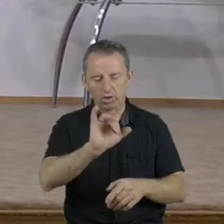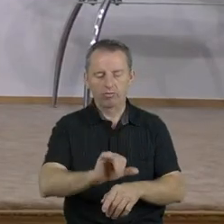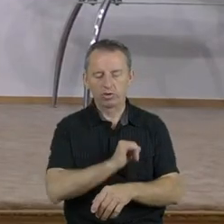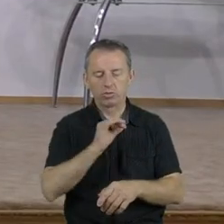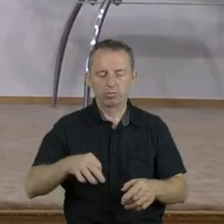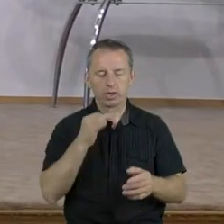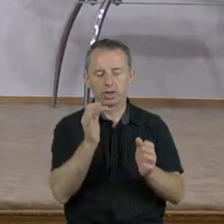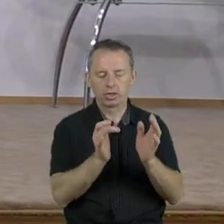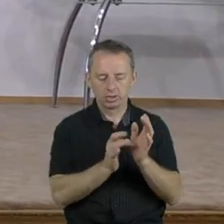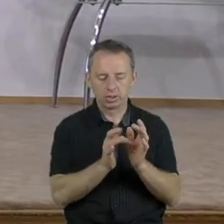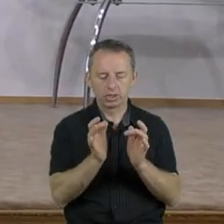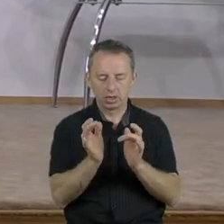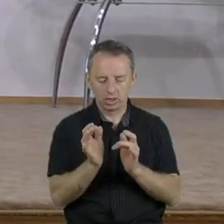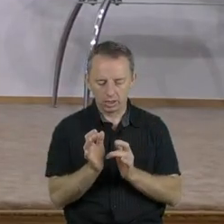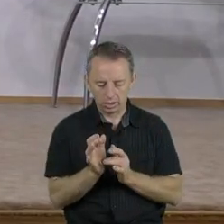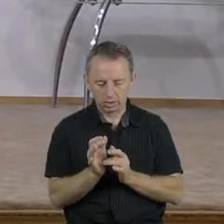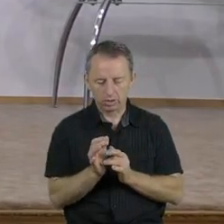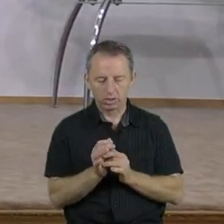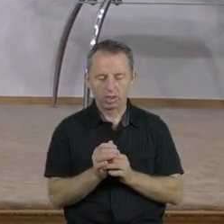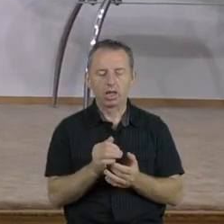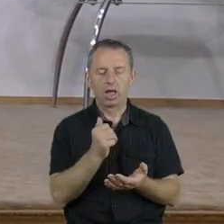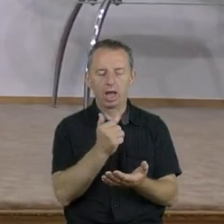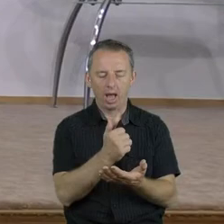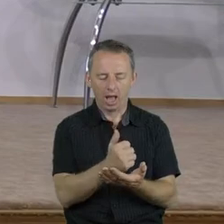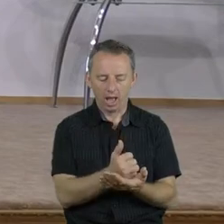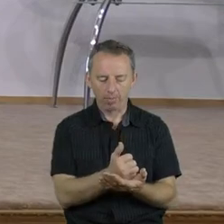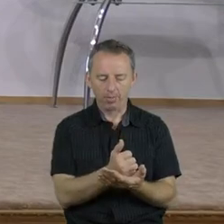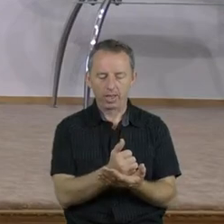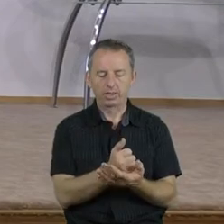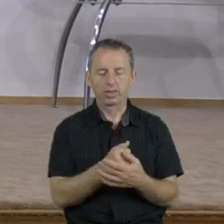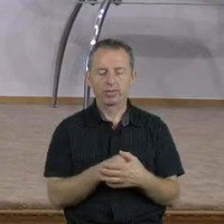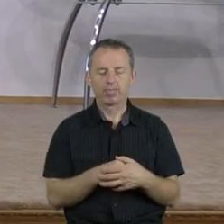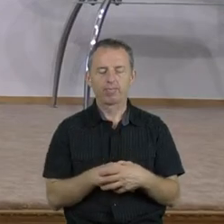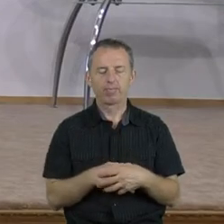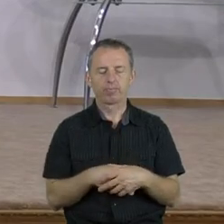Pana naszego Jezusa Chrystusa. Amen.